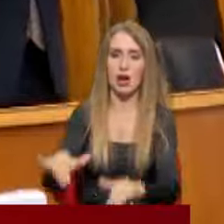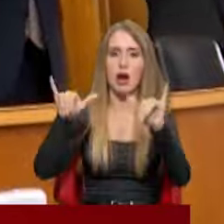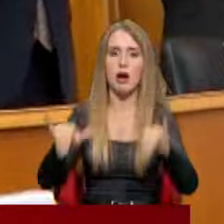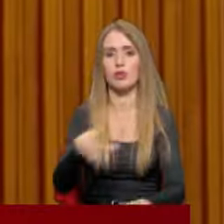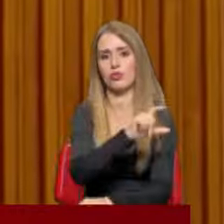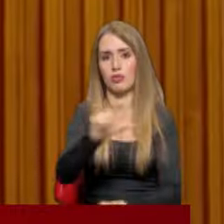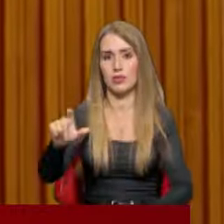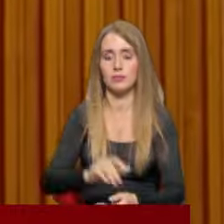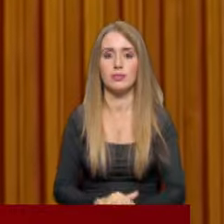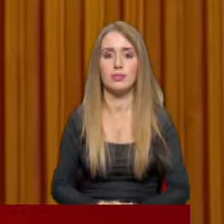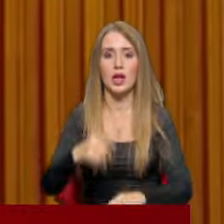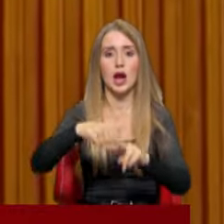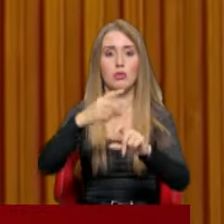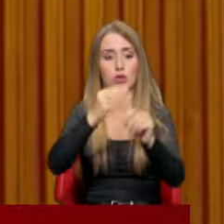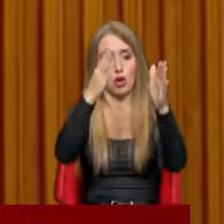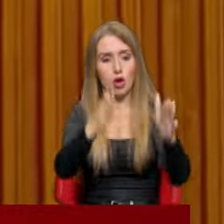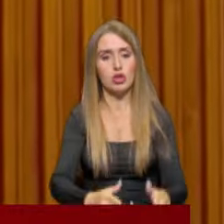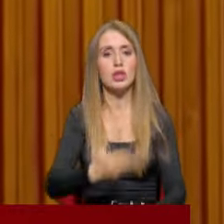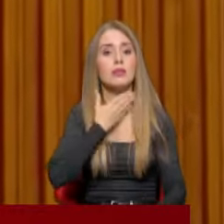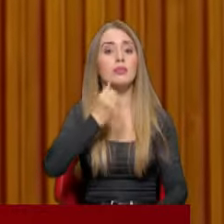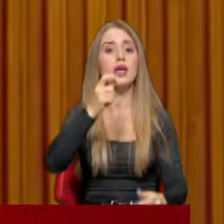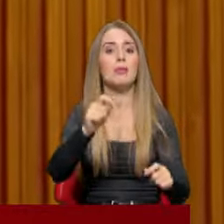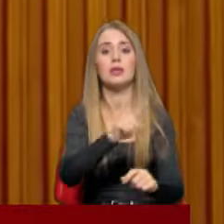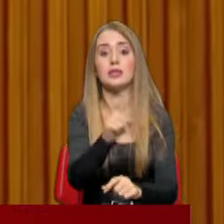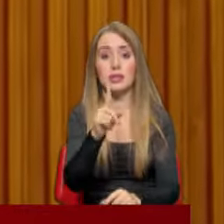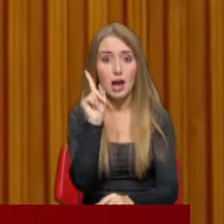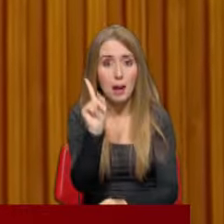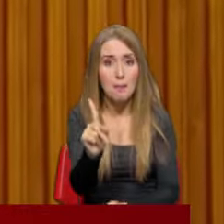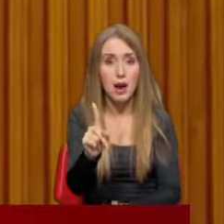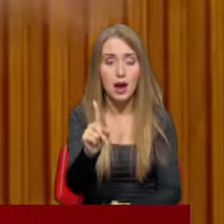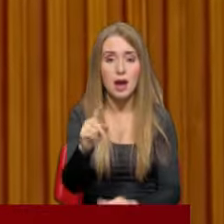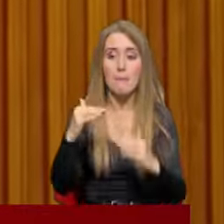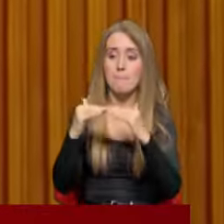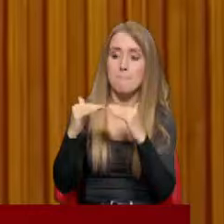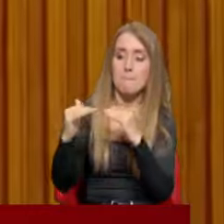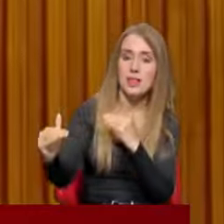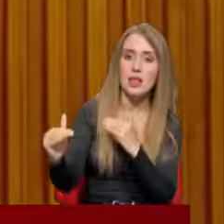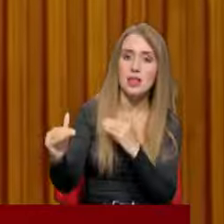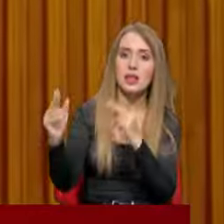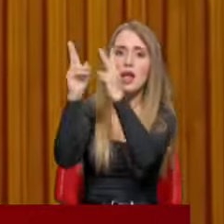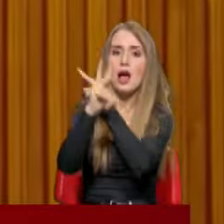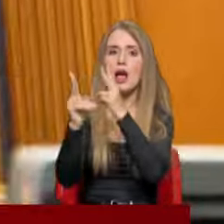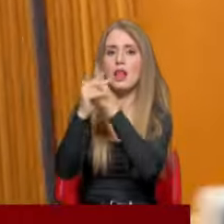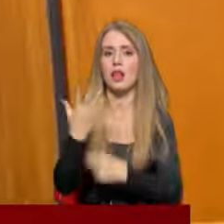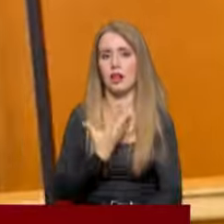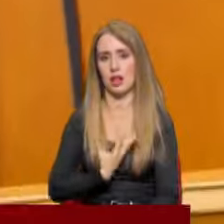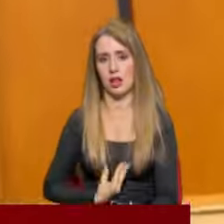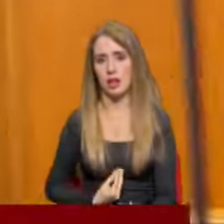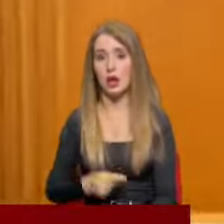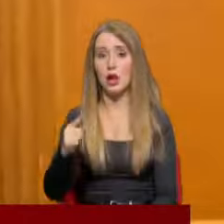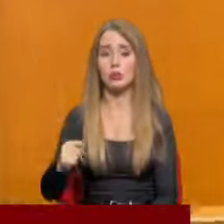yanıt verdi. Abdullah Öcalan'ı asamadınız ama bu büyük milletin hayallerini astınız. Bu